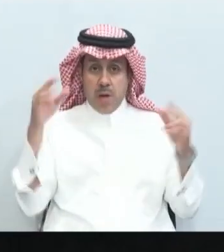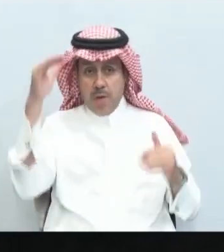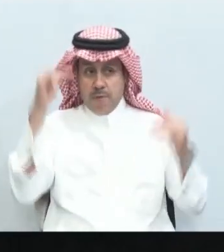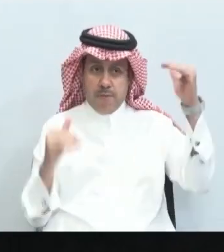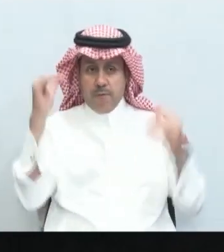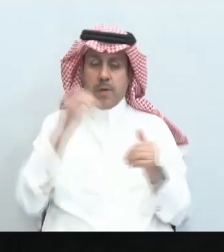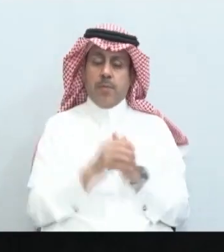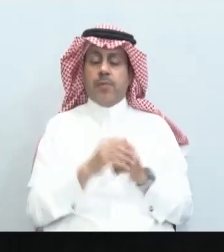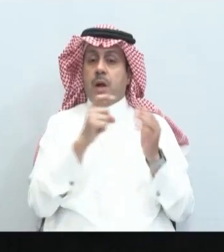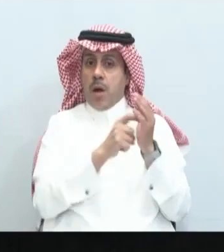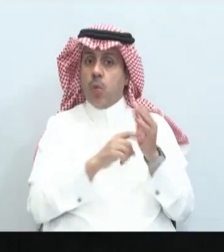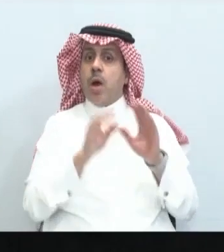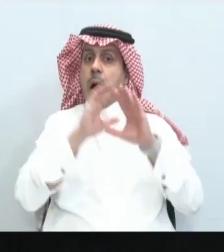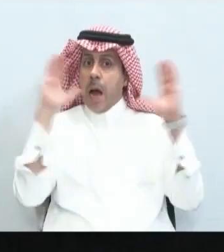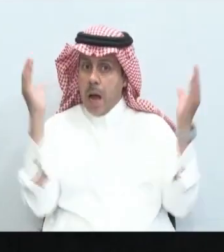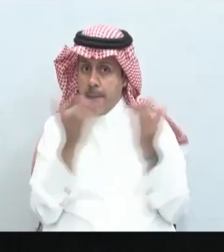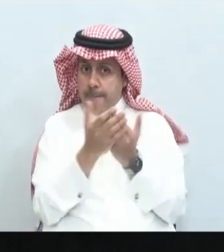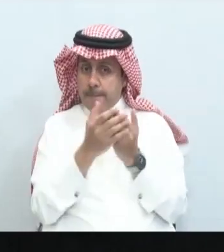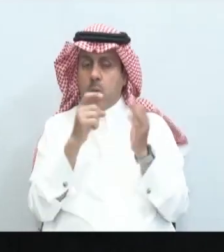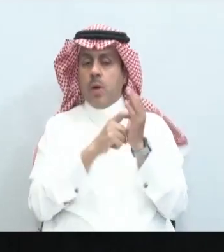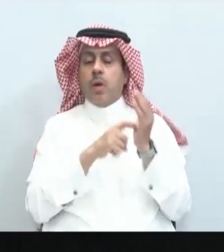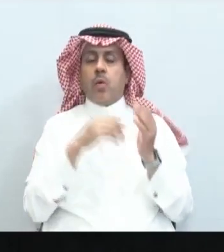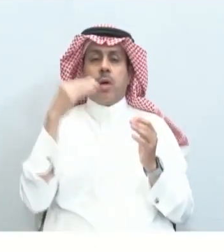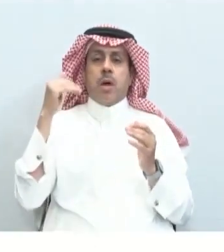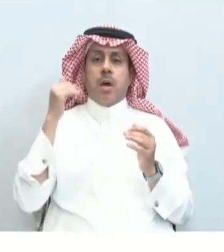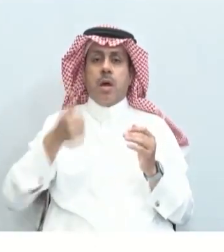بين القانون العام والقانون الخاص